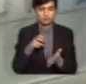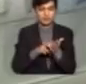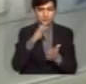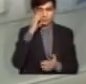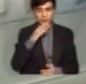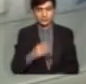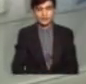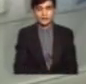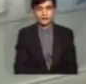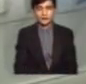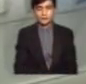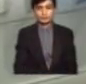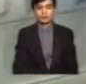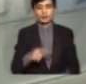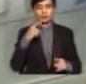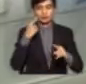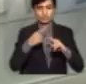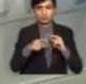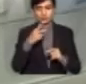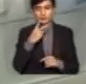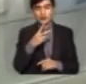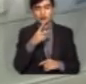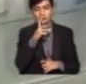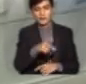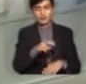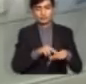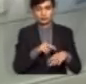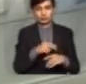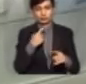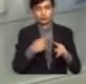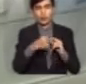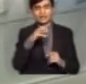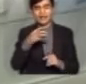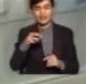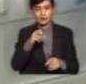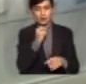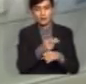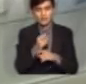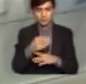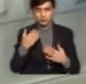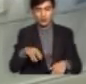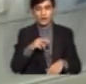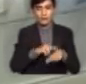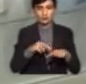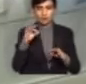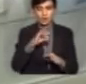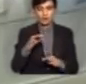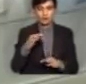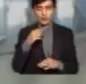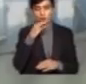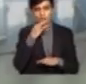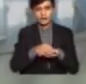вас к сфинкс двух сотрудников уволили вообще по другим статьям департамент полиции в ответ на мое обращение не